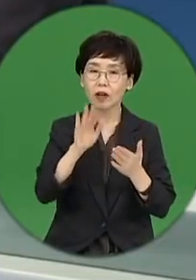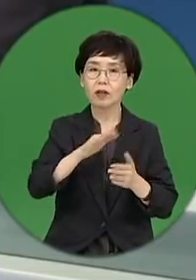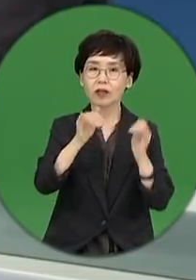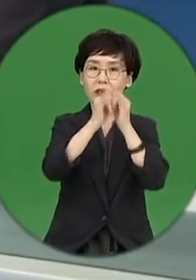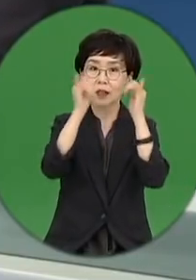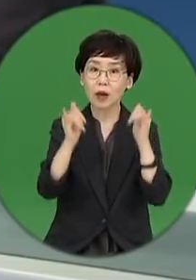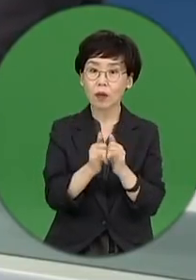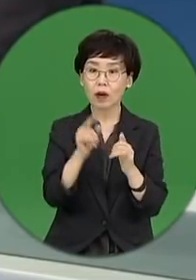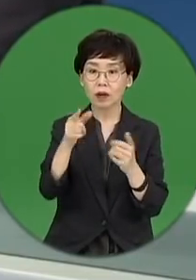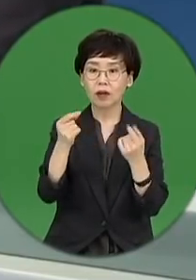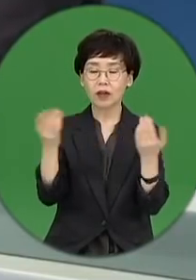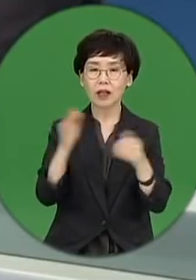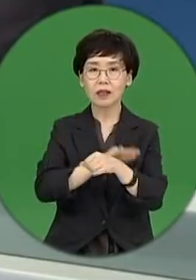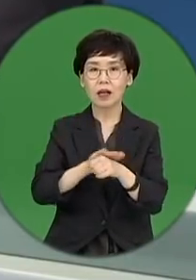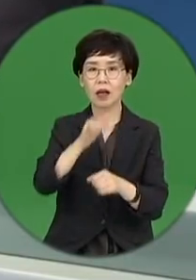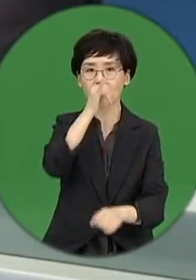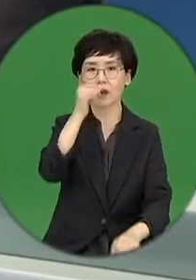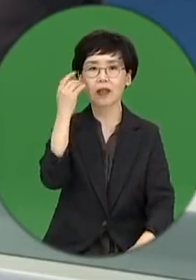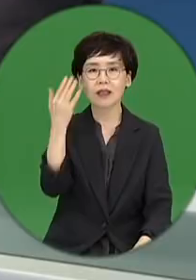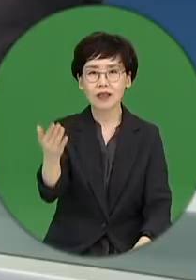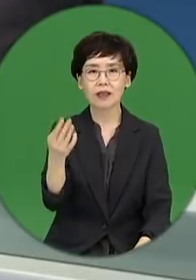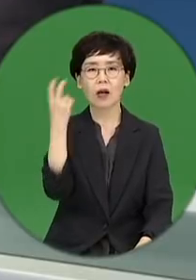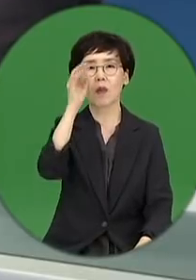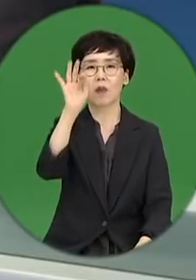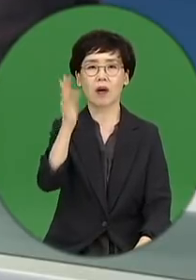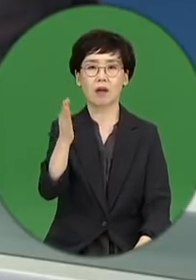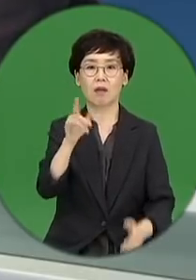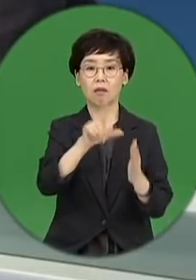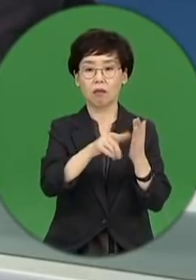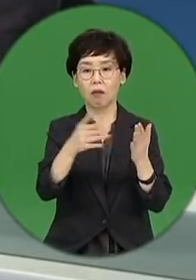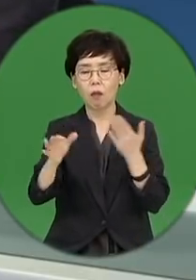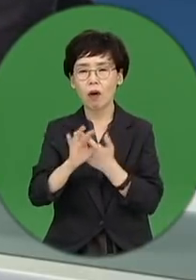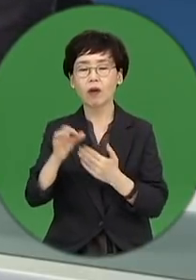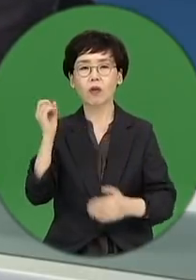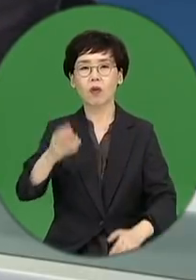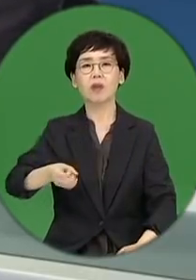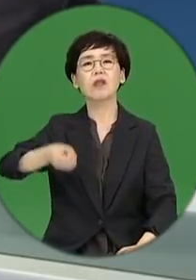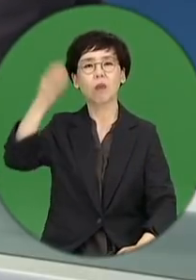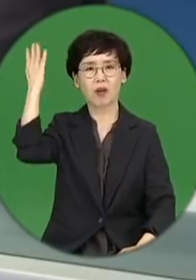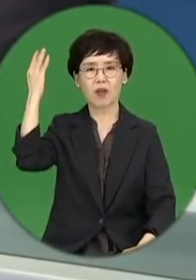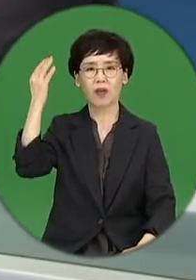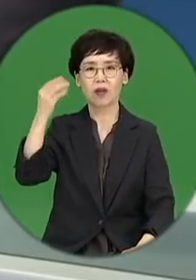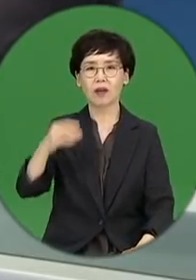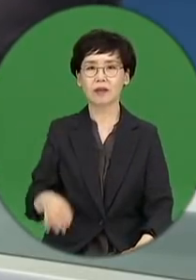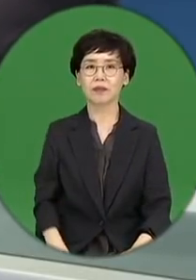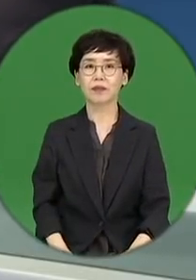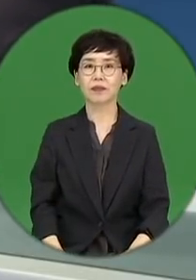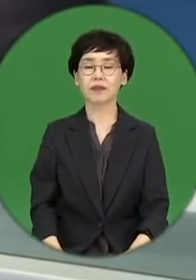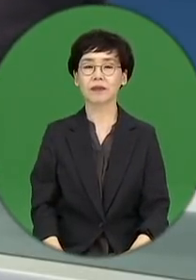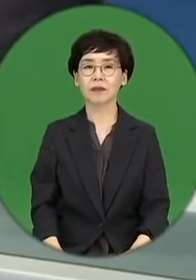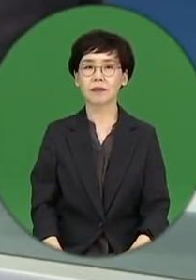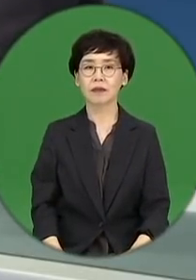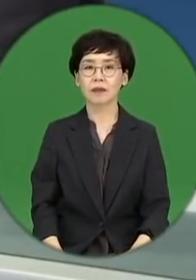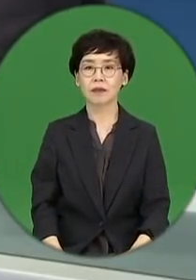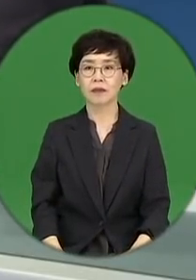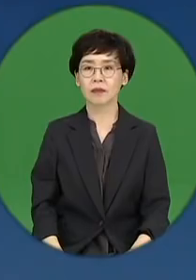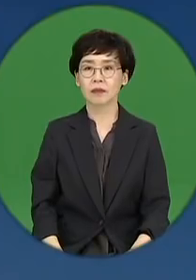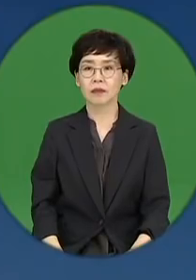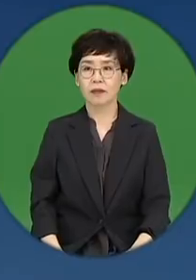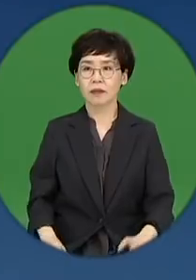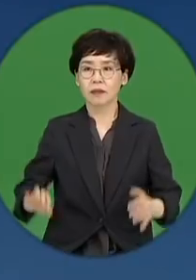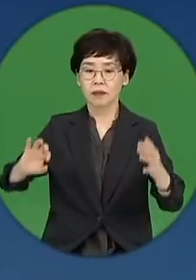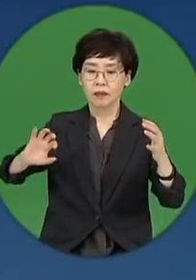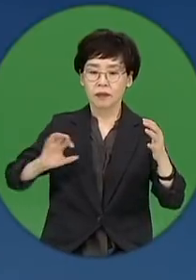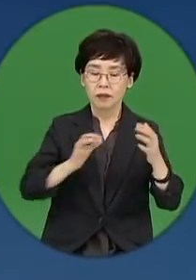하고 있는지를 한번 좀 돌아봐야 된다는 그런 말씀이신 것 같습니다. 시간이 지나면 잊어버릴 게 많거든요. 예. 우리 사회는. 서동균 기자가 아까 태풍과 관련해서